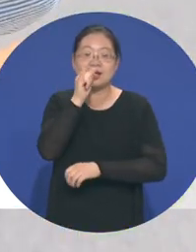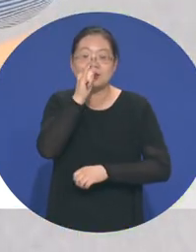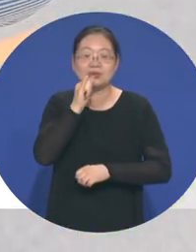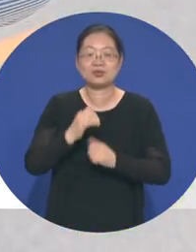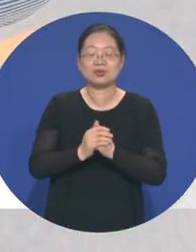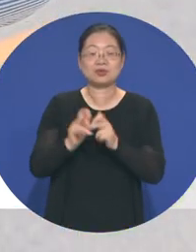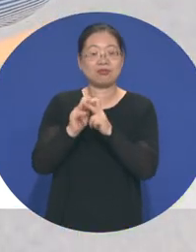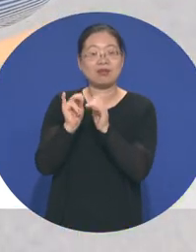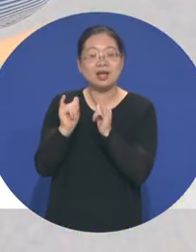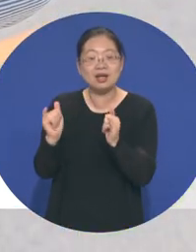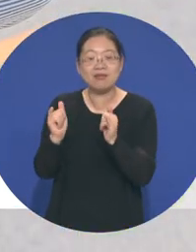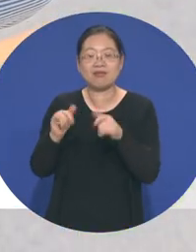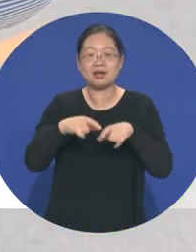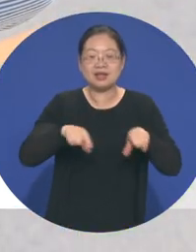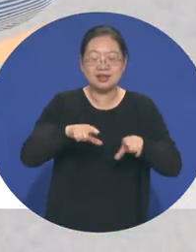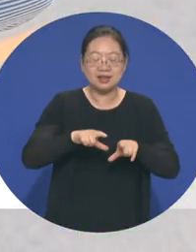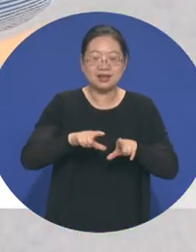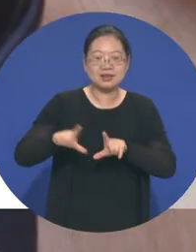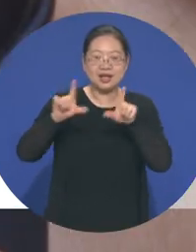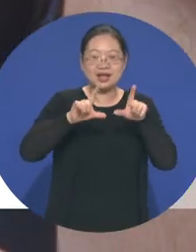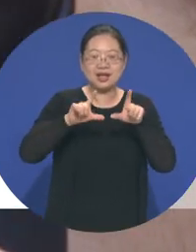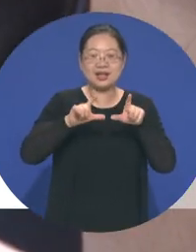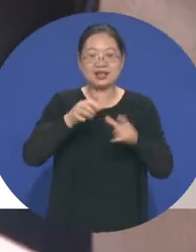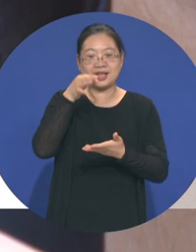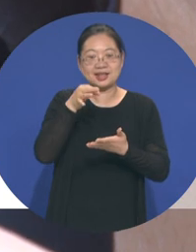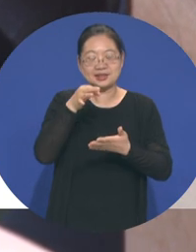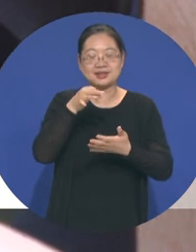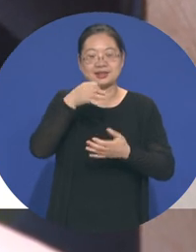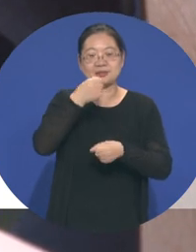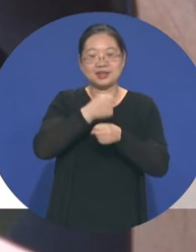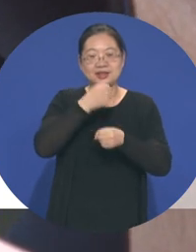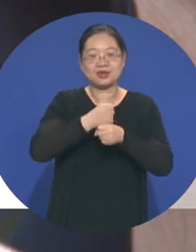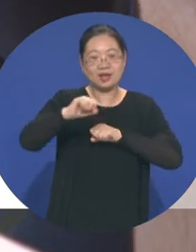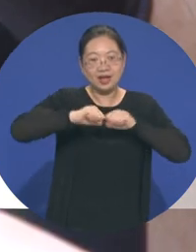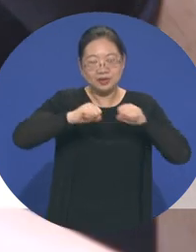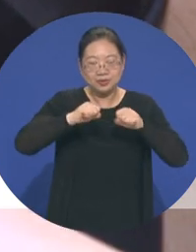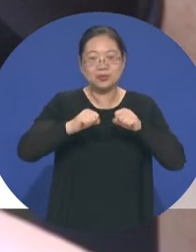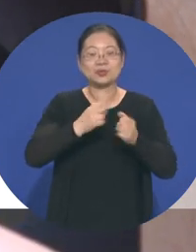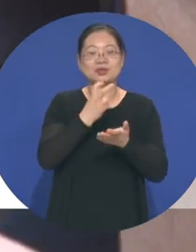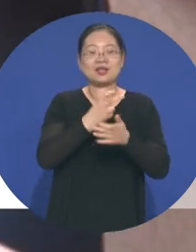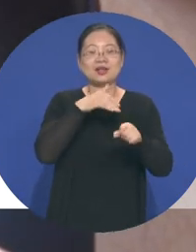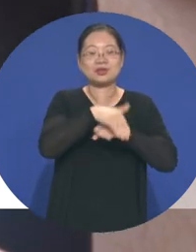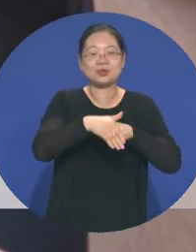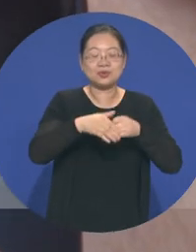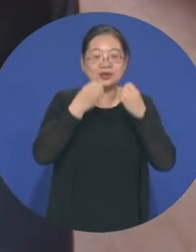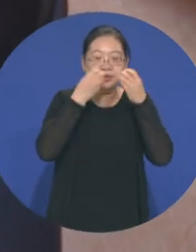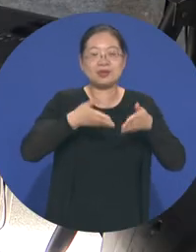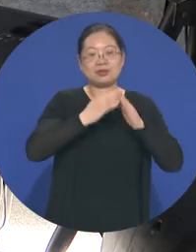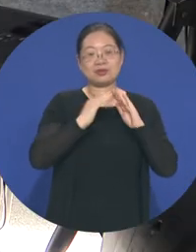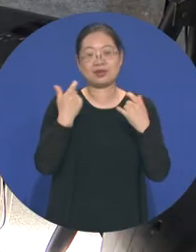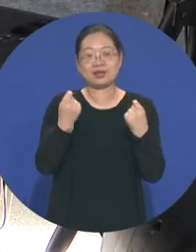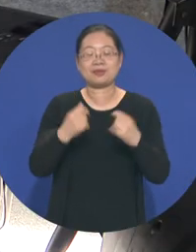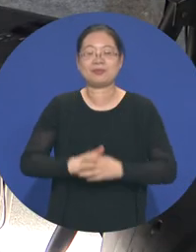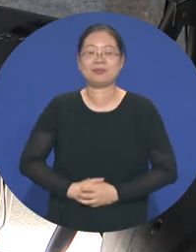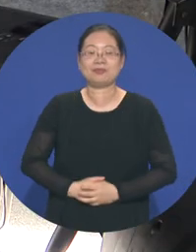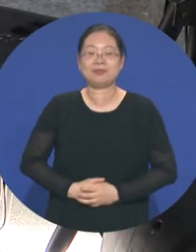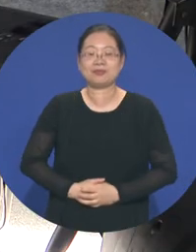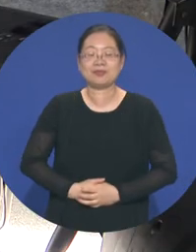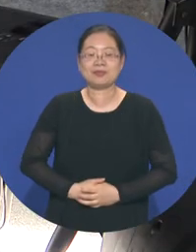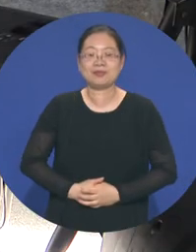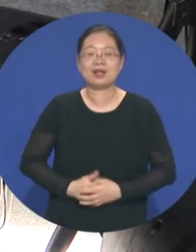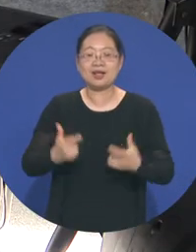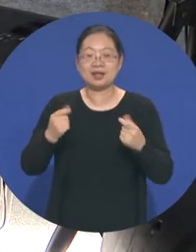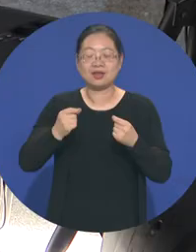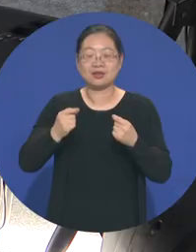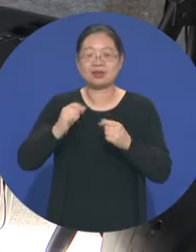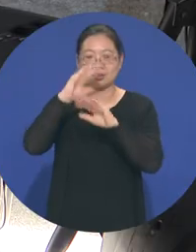이제 장애인이 일상적인 가치 활동을 할수 있는 제도의 설계라고 할수 있겠습니다. 이런 성과를